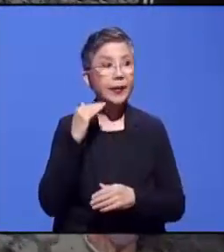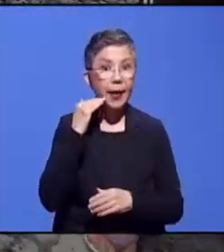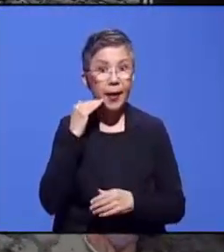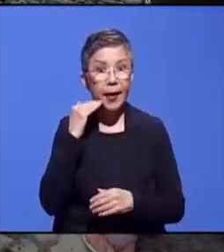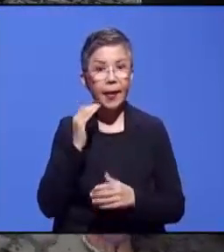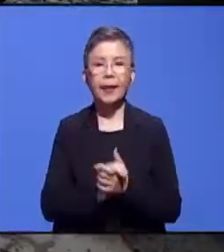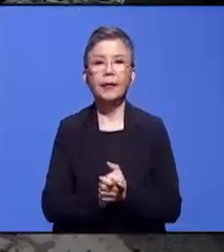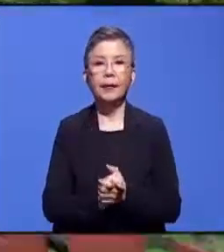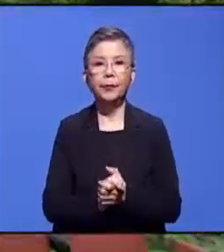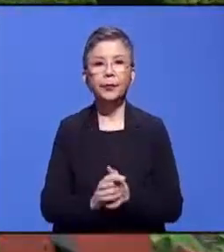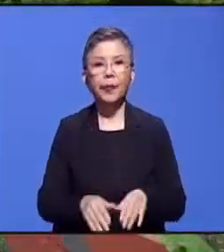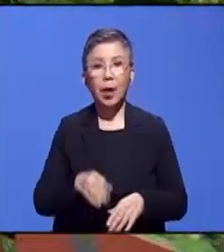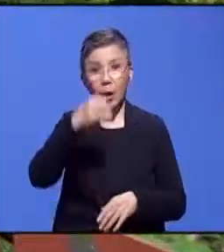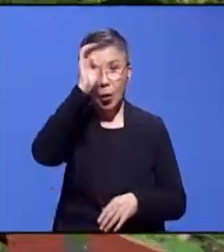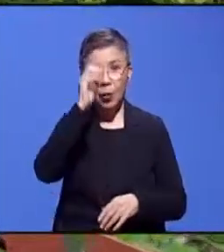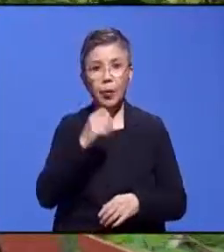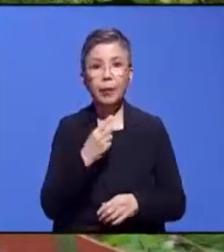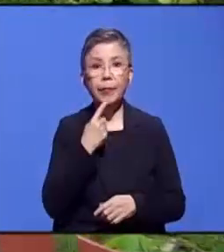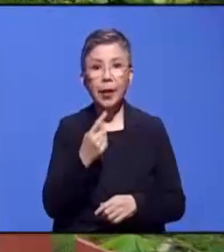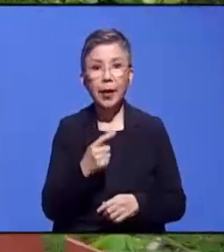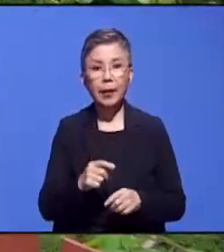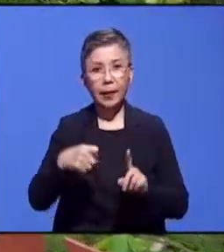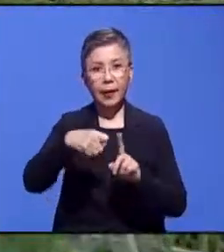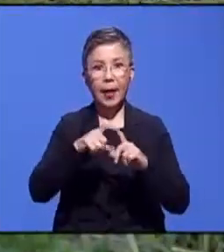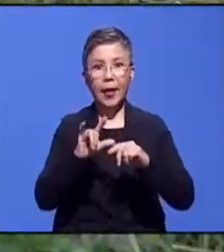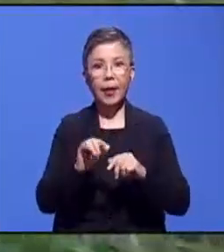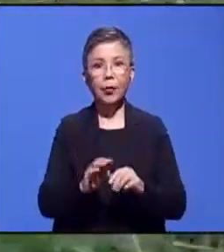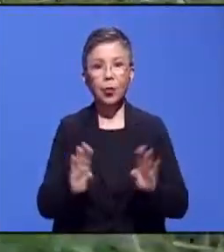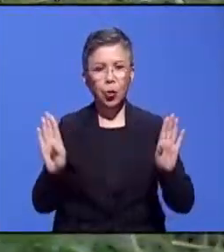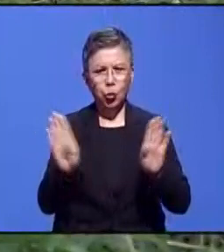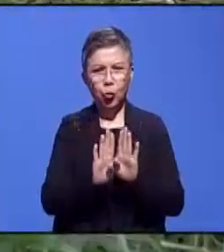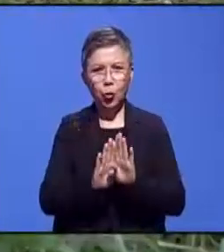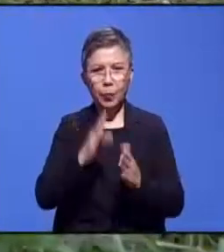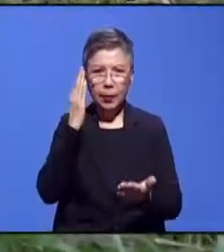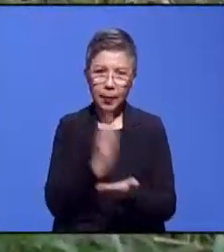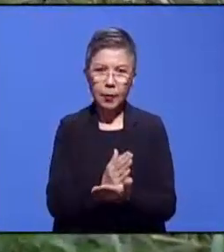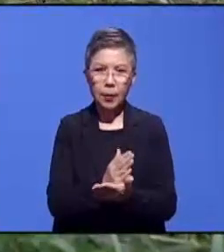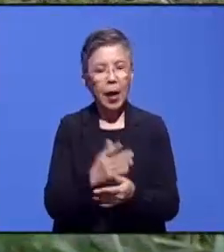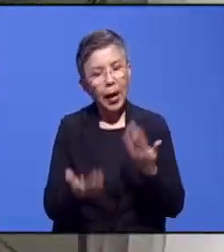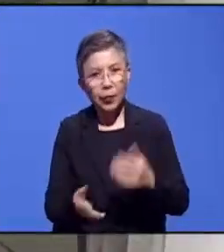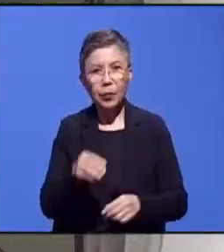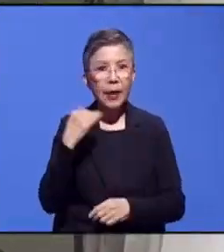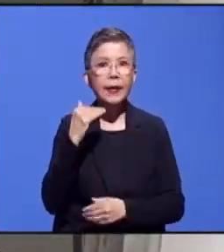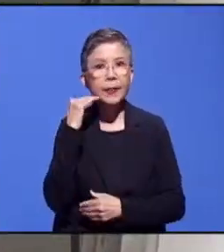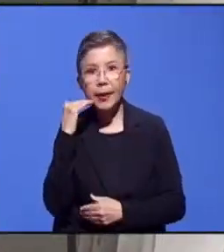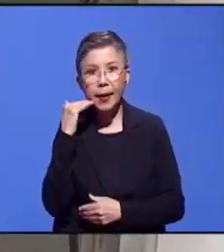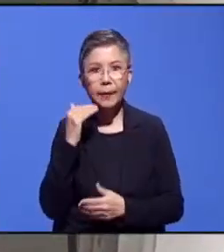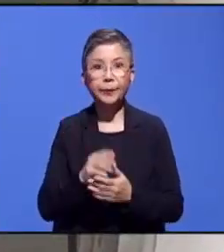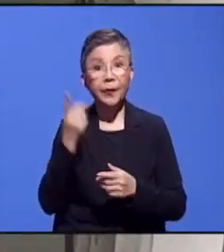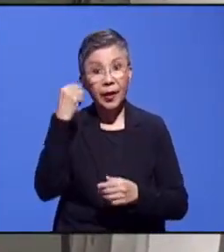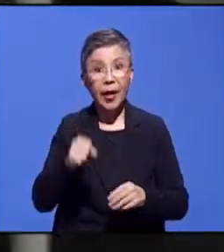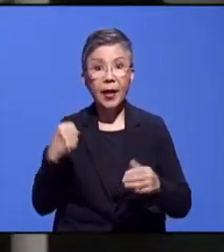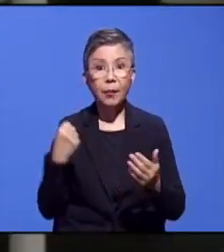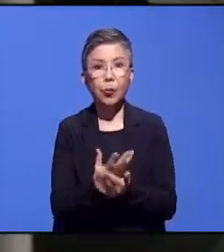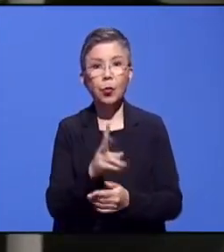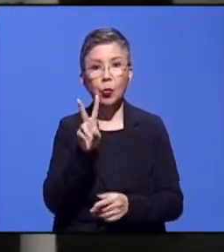malam hari. Kepolisian merekomendasikan instansi terkait menutup permanen simpang sebidang ini atau memberi penjagaan. Akibat kecelakaan maut, 2